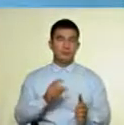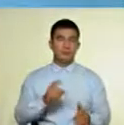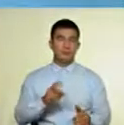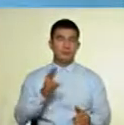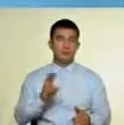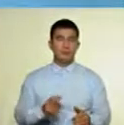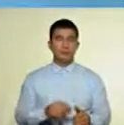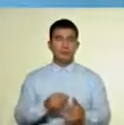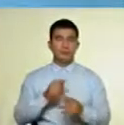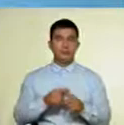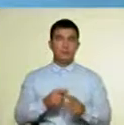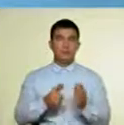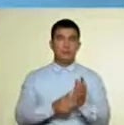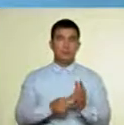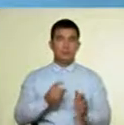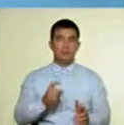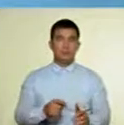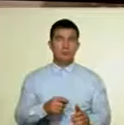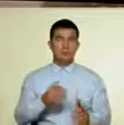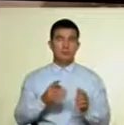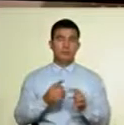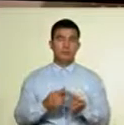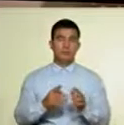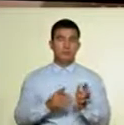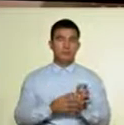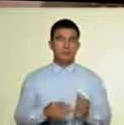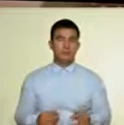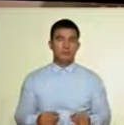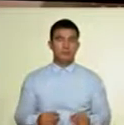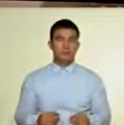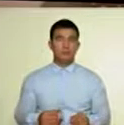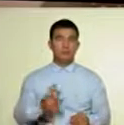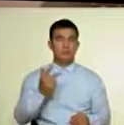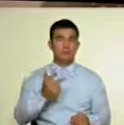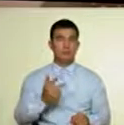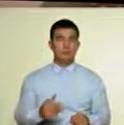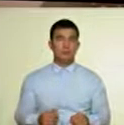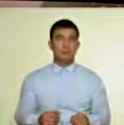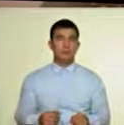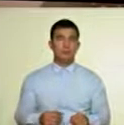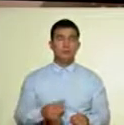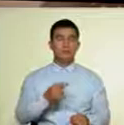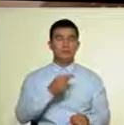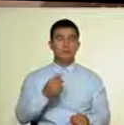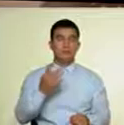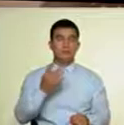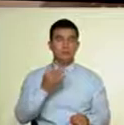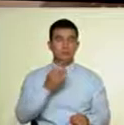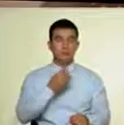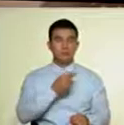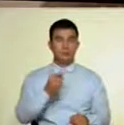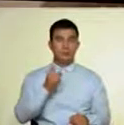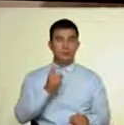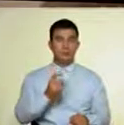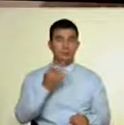kvadrat plus 7x plus 9. Uchinchisi minus x ning 4-chi darajasi